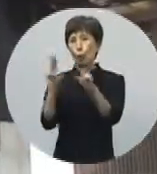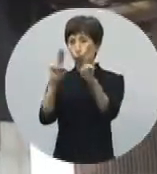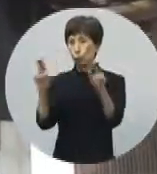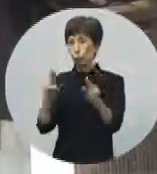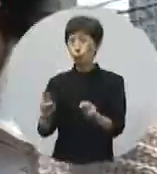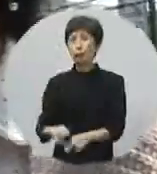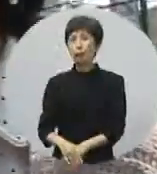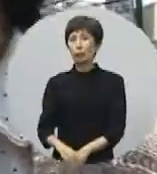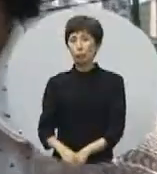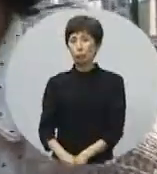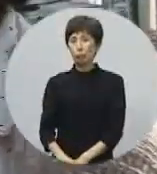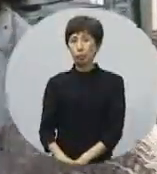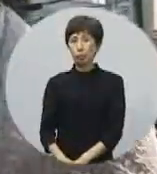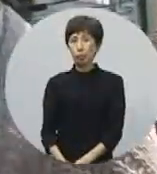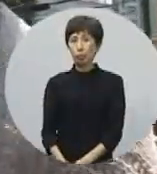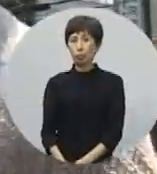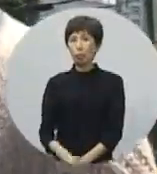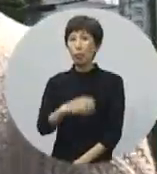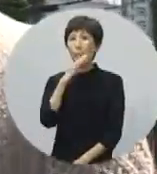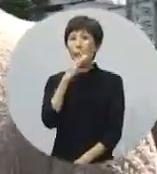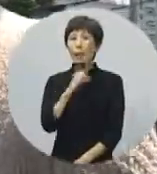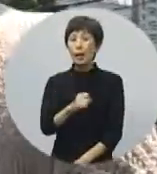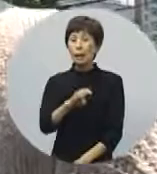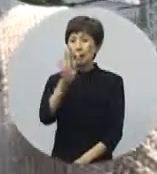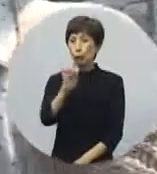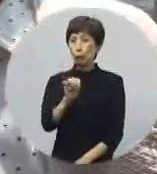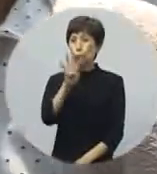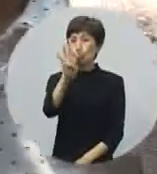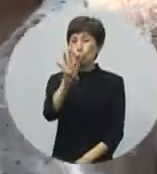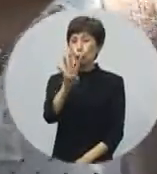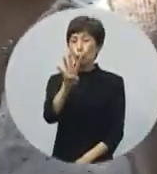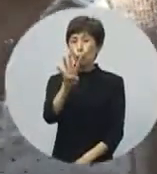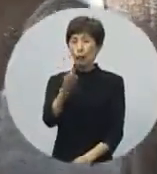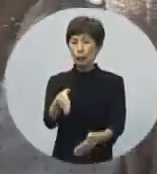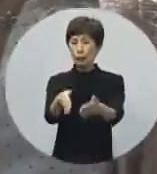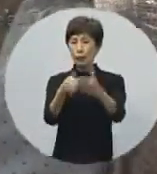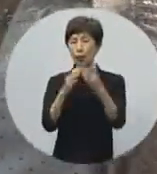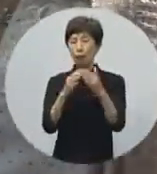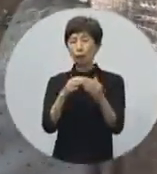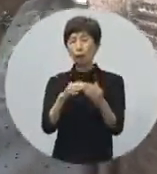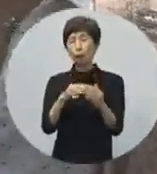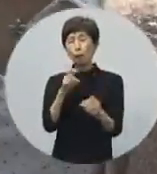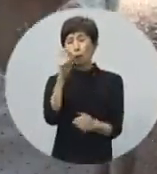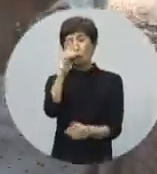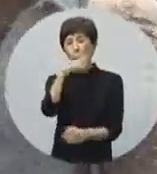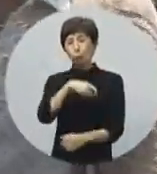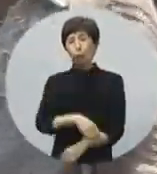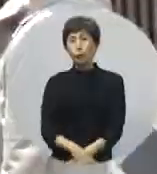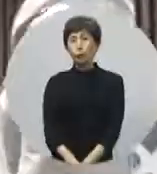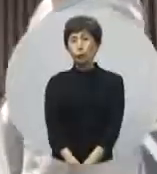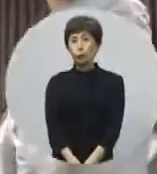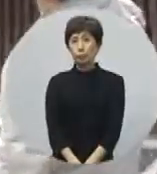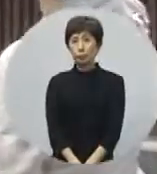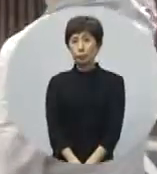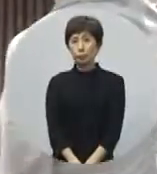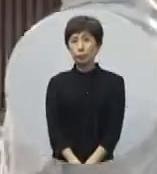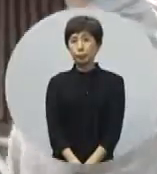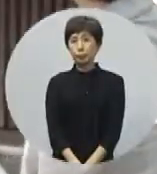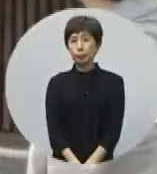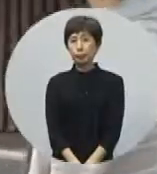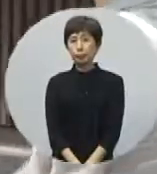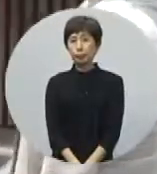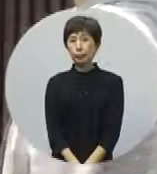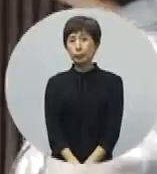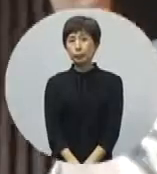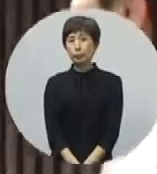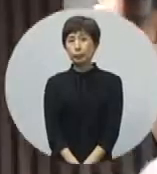わーすごい。 で明治44年という非常に古い建物です。 明治44年。 さら